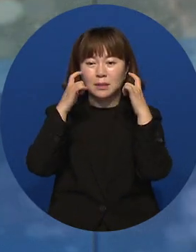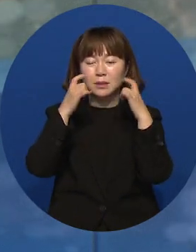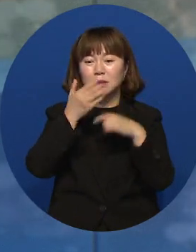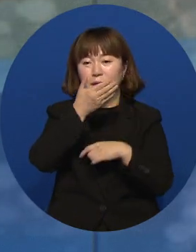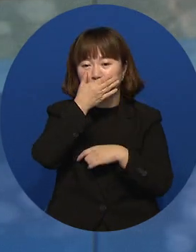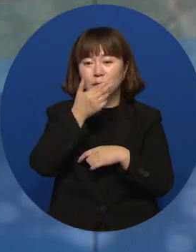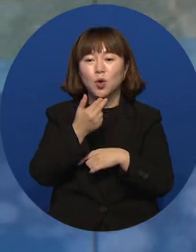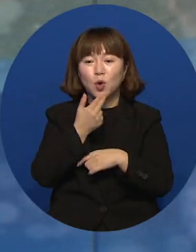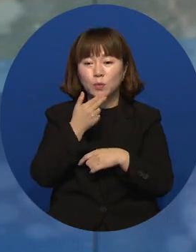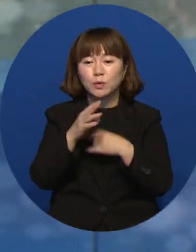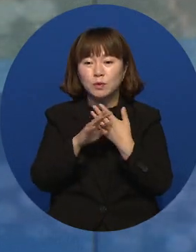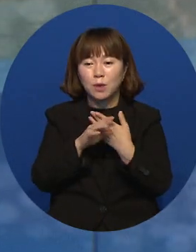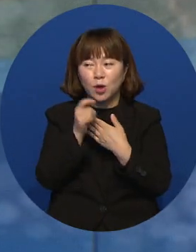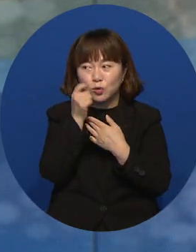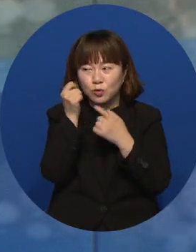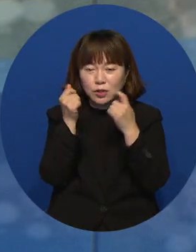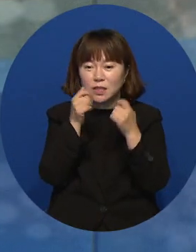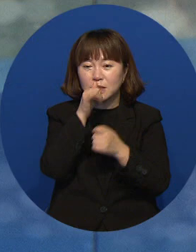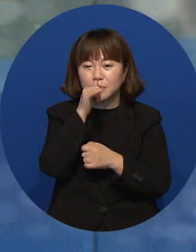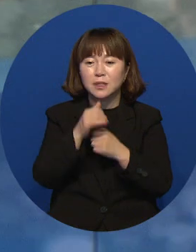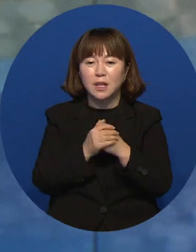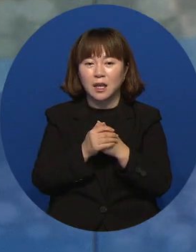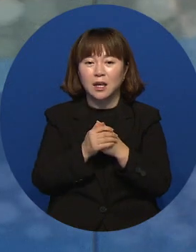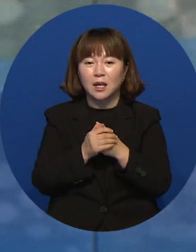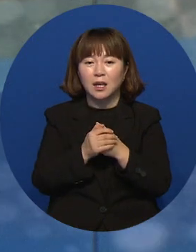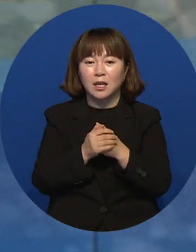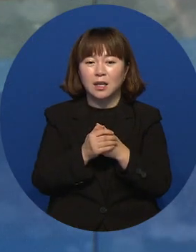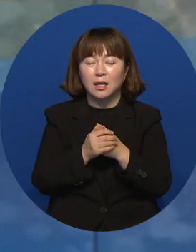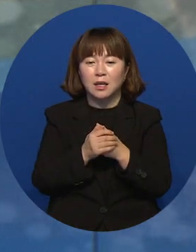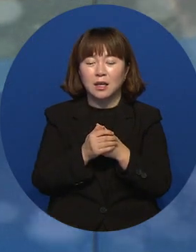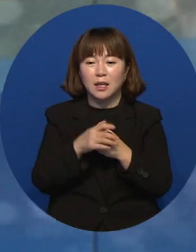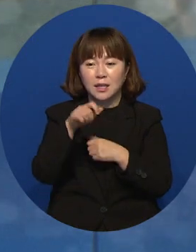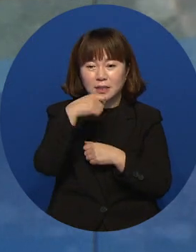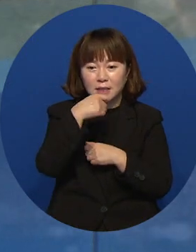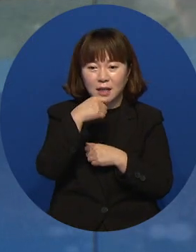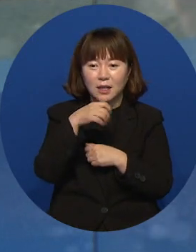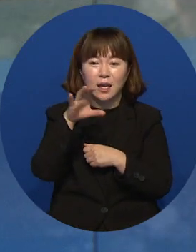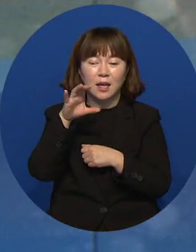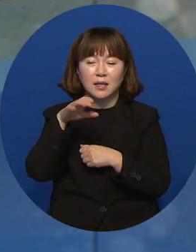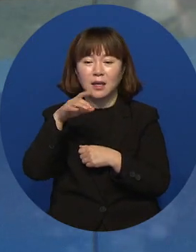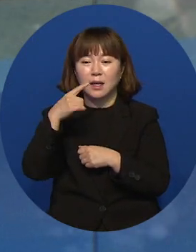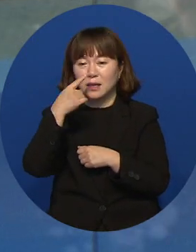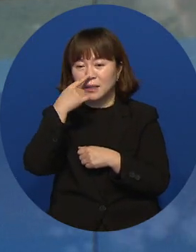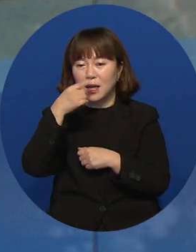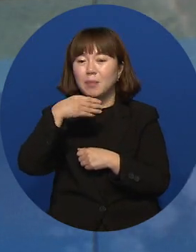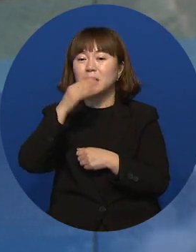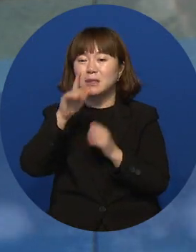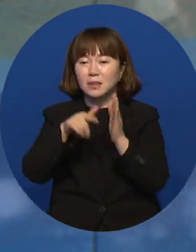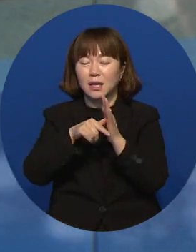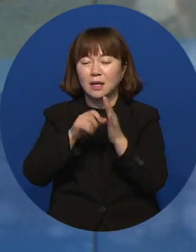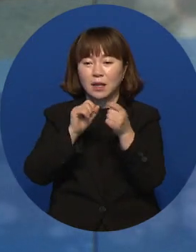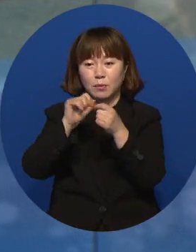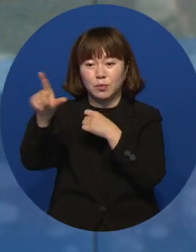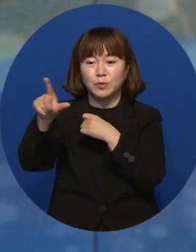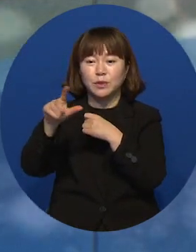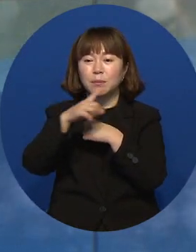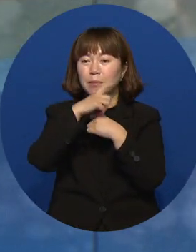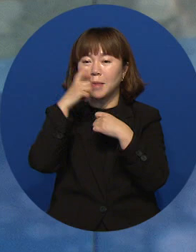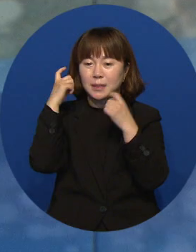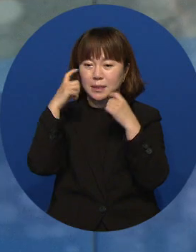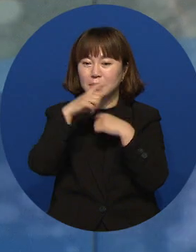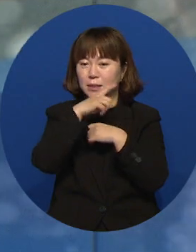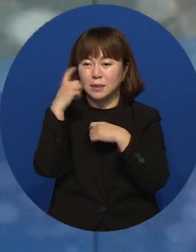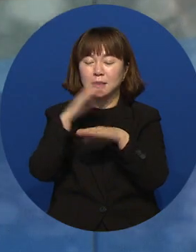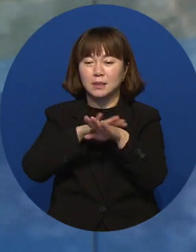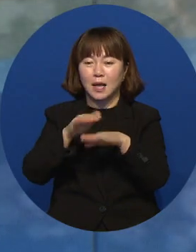그리고 제가 본 것은 식사 하실 때가 차 마실 때 말고는 예 다 착용을 하는 걸로 이렇게 보여요 잘하시는 같습니다 예 저희 이제 방영 마치고